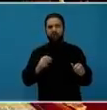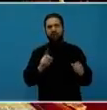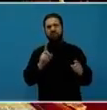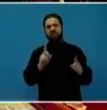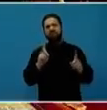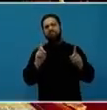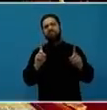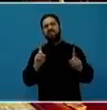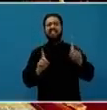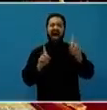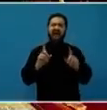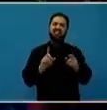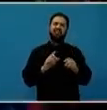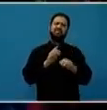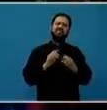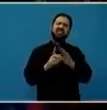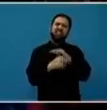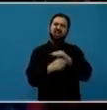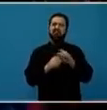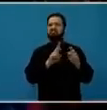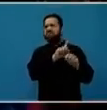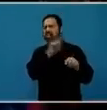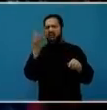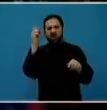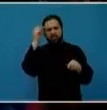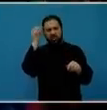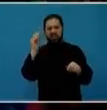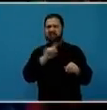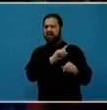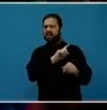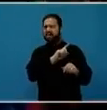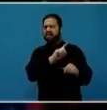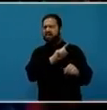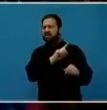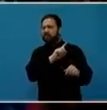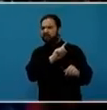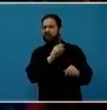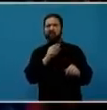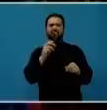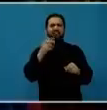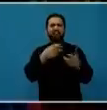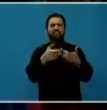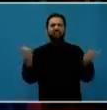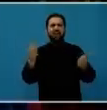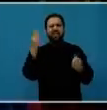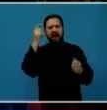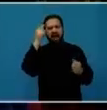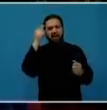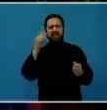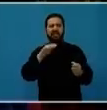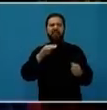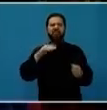seamă. Adică, de foarte multe ori, oamenii rostesc cuvinte fără a gândi foarte mult.